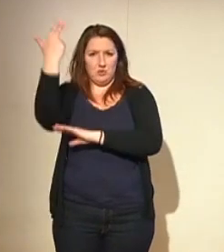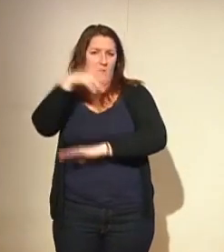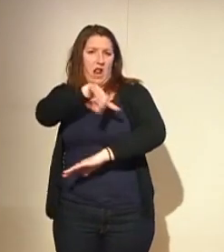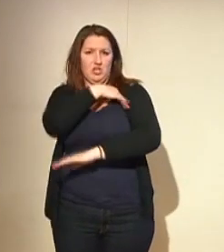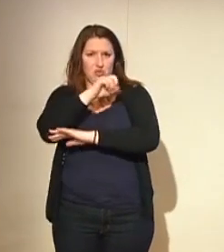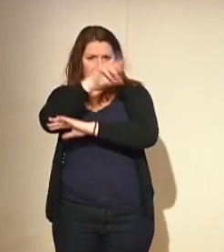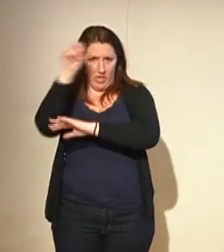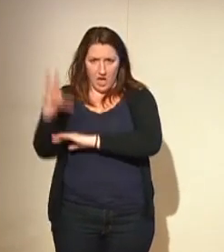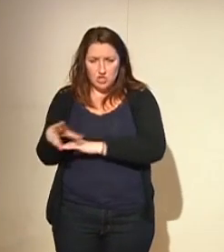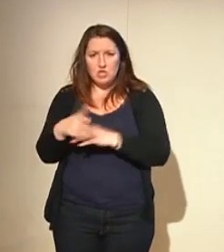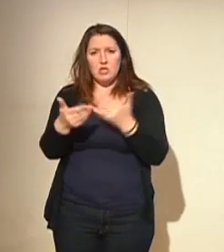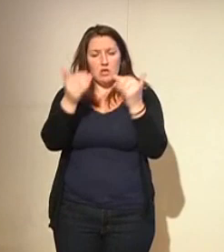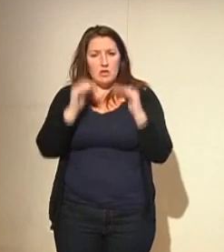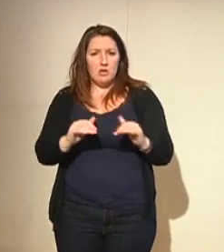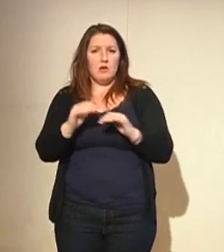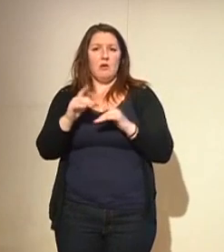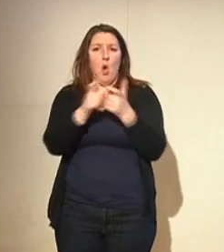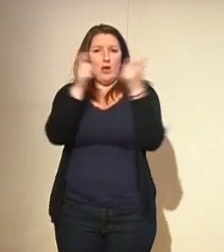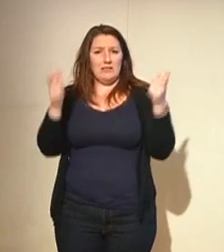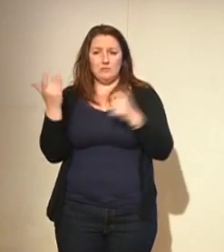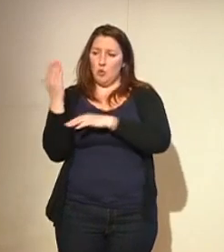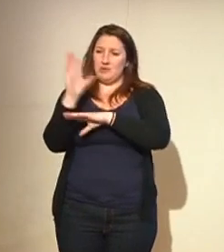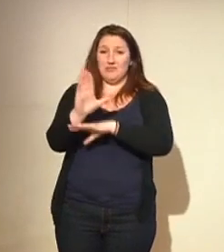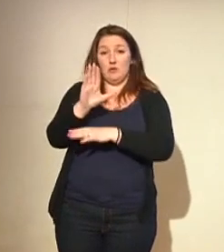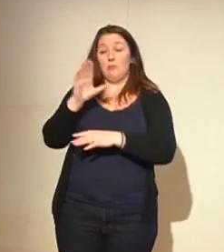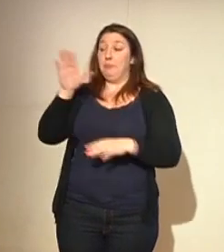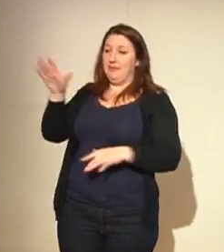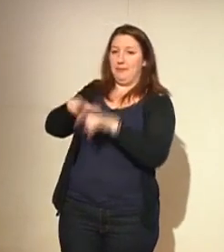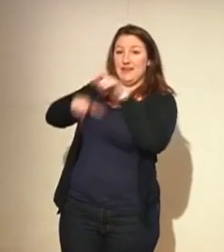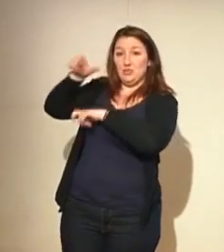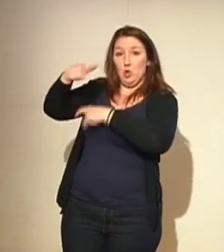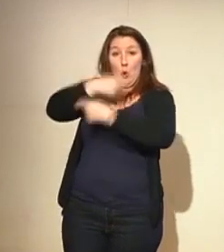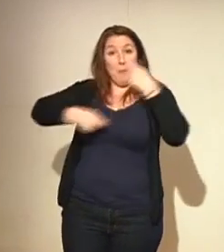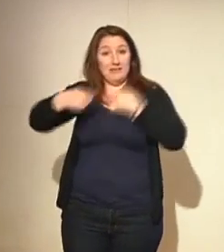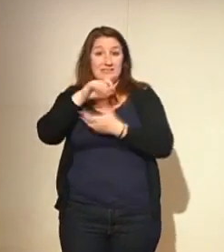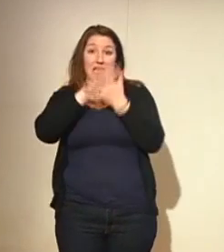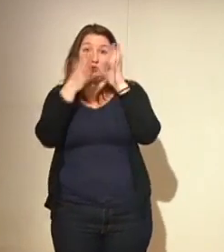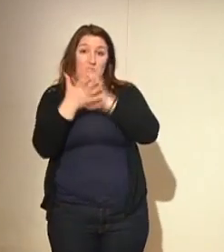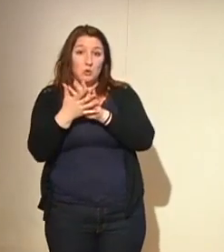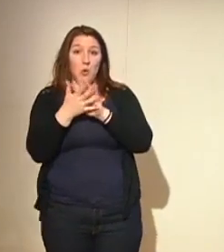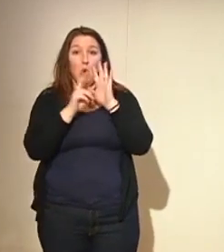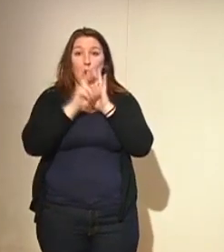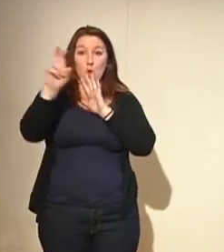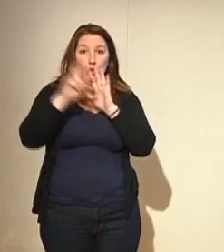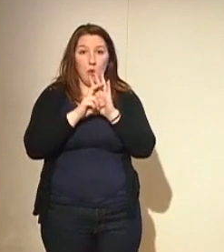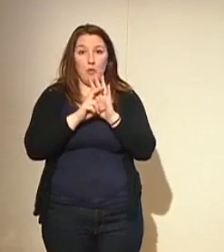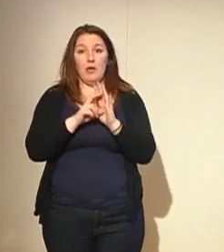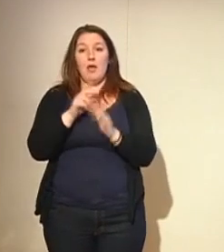voyage et pour le l'organisme représentant les commerçants il s'agira de l'association Grenoble la